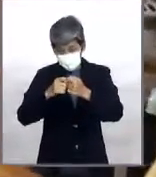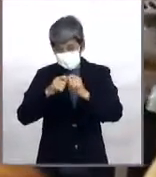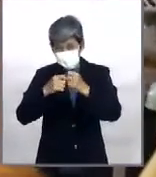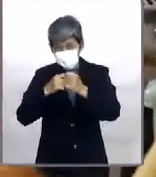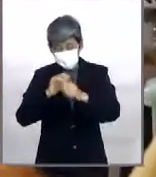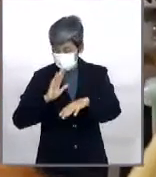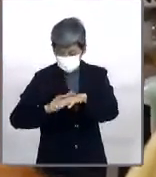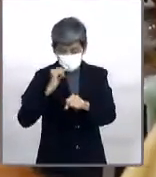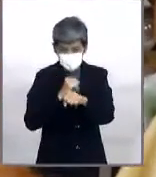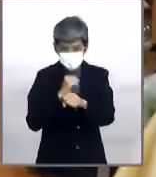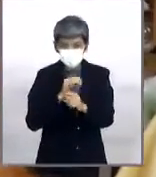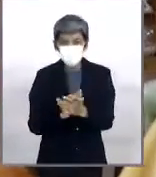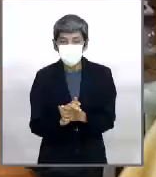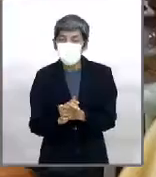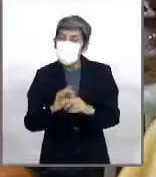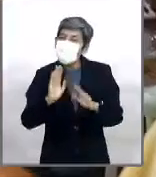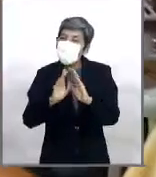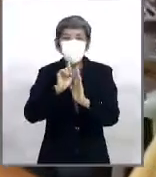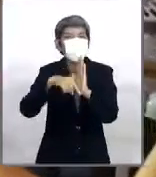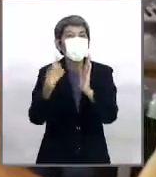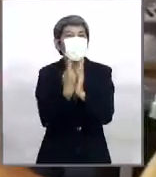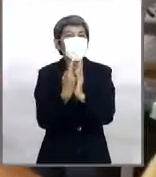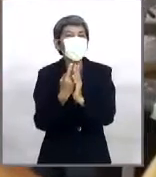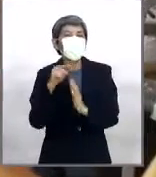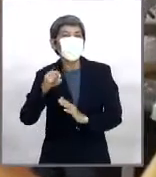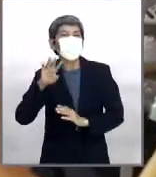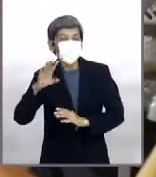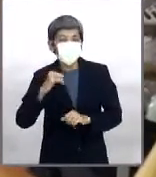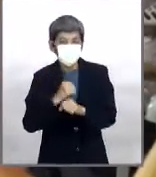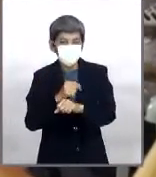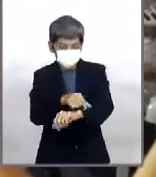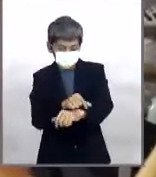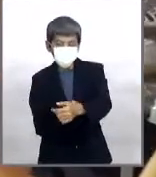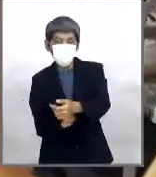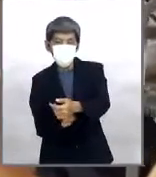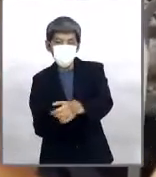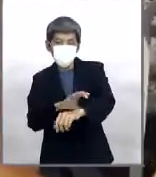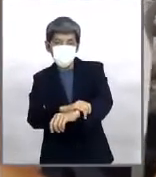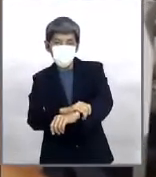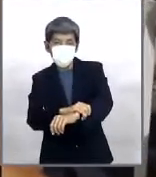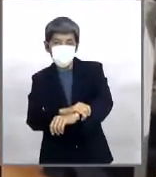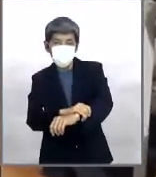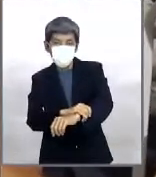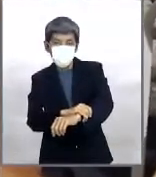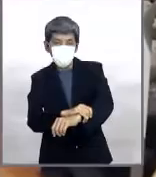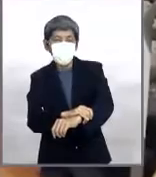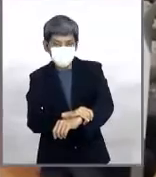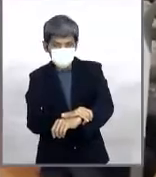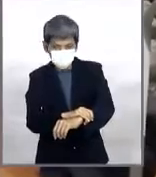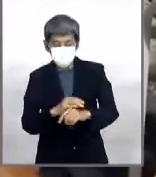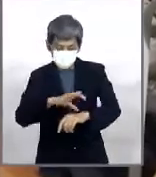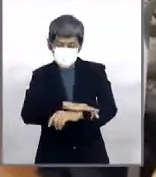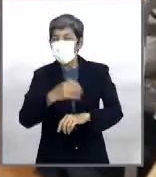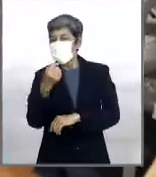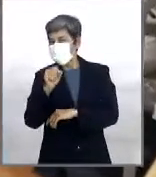ดตัวเองมืออาชีพนะครับผมนะถักด้วยมือนะประมาณ1ชั่วโมง45นาที นี่ข้อมืออย่างใหญ่เลยนะจับดู อันนี้ไซส์